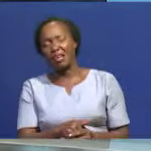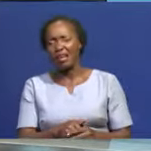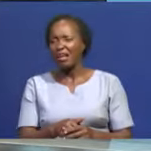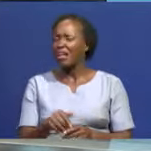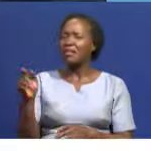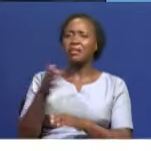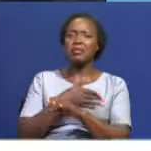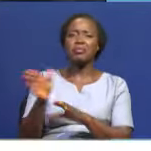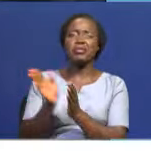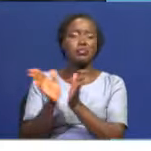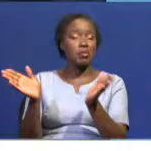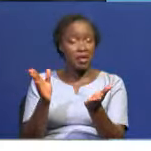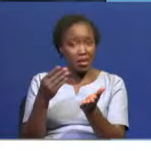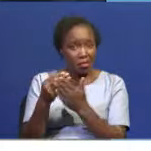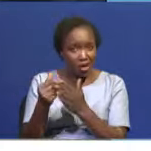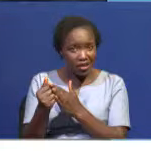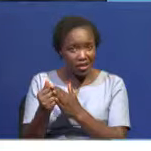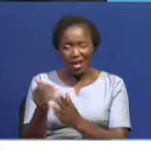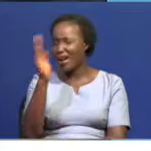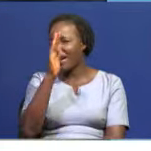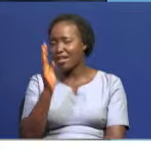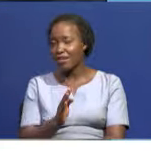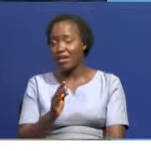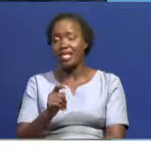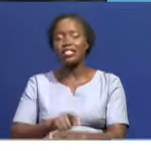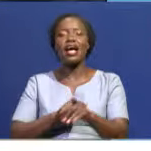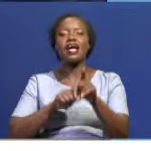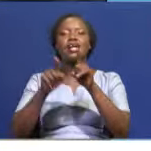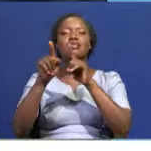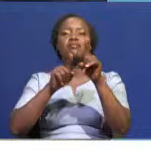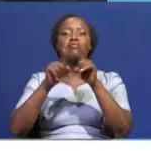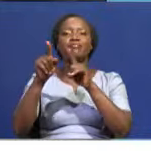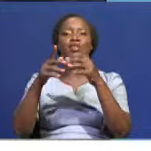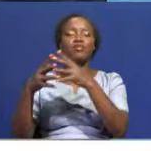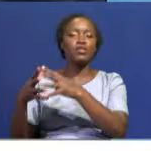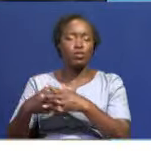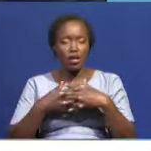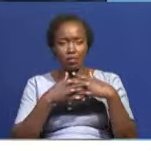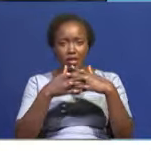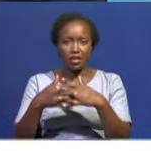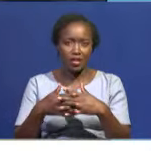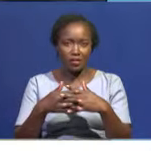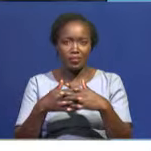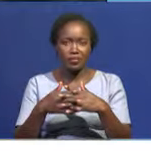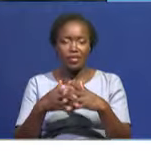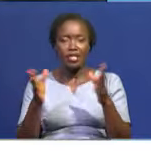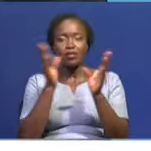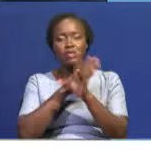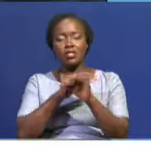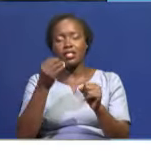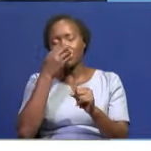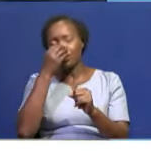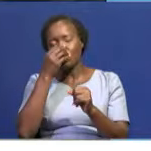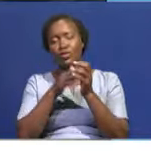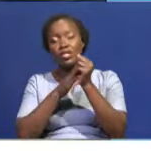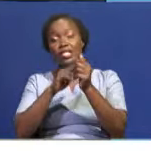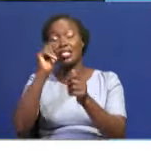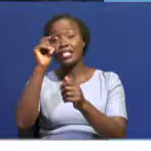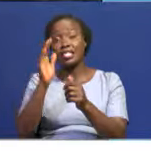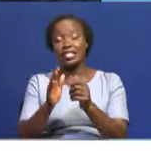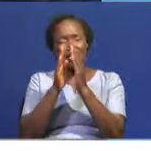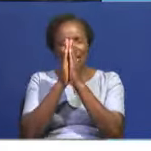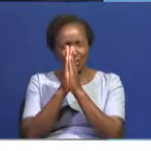matumizi mabaya ya rasilimali za umma wakati wa ziara yake ya hivi majuzi nchini Marekani. Rais William Ruto ambaye aliongoza Wakenya katika